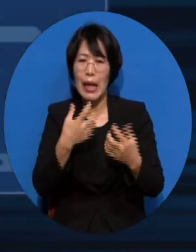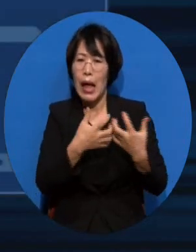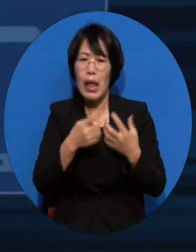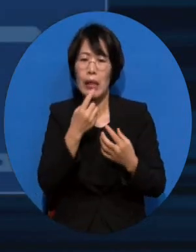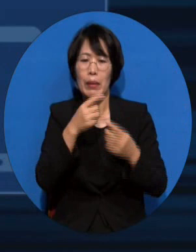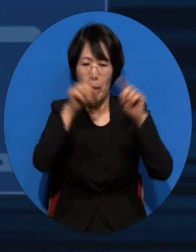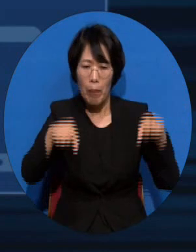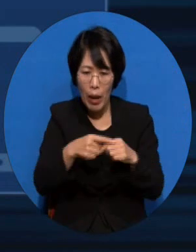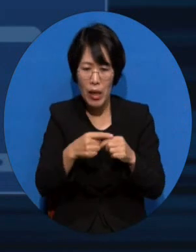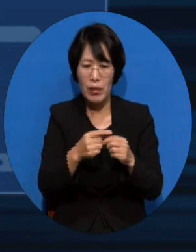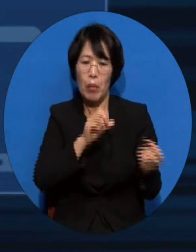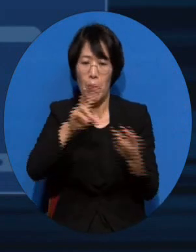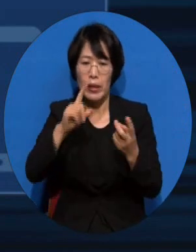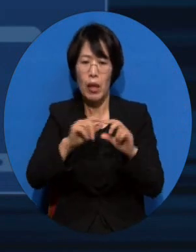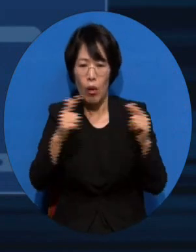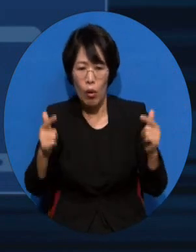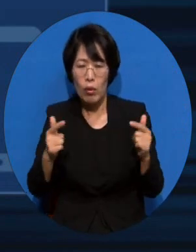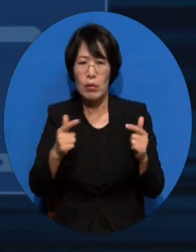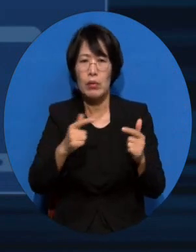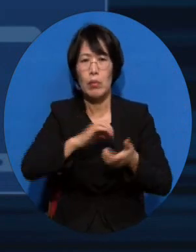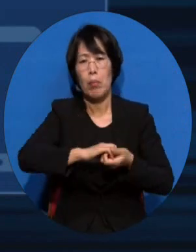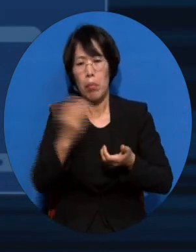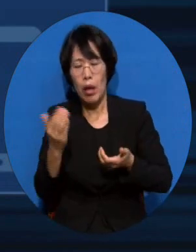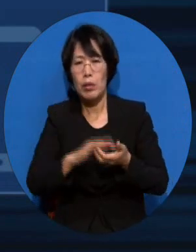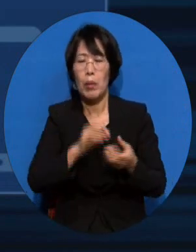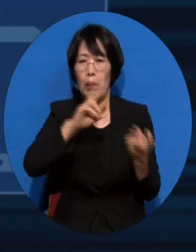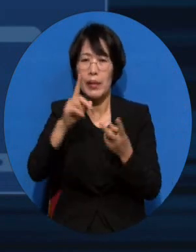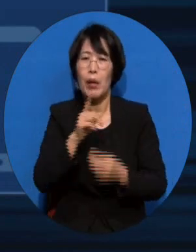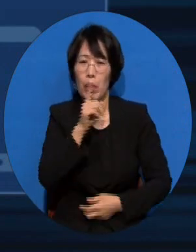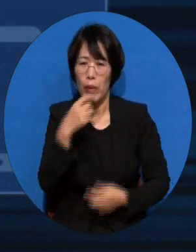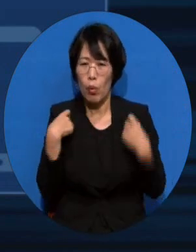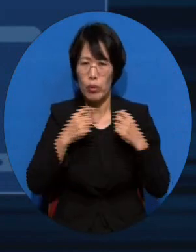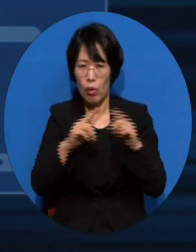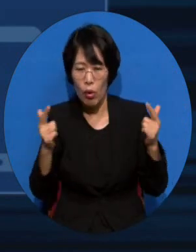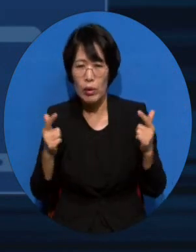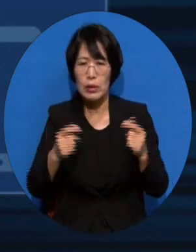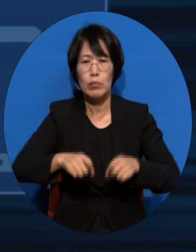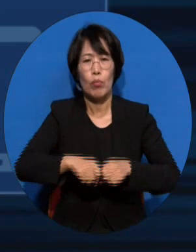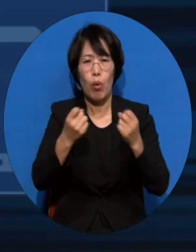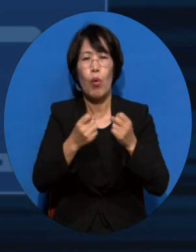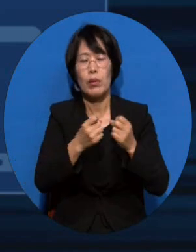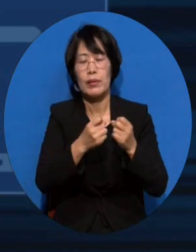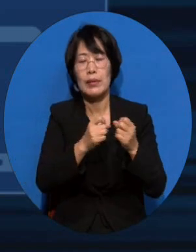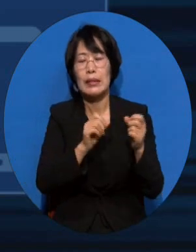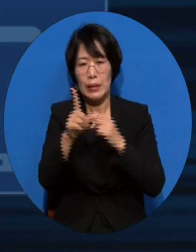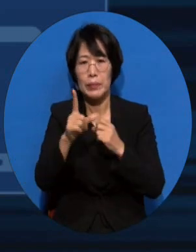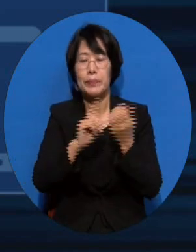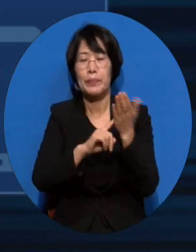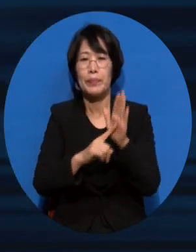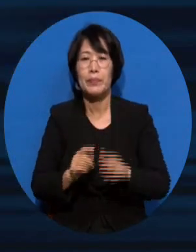등 이전의 규제가 한시적으로 풀리고 배달 음식과 택배 주문이 폭증한 상황에 대한 키워드가 뚜렷하게